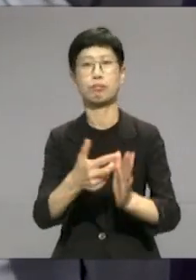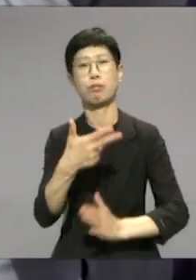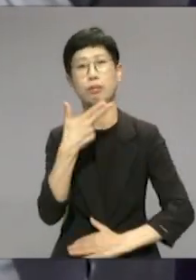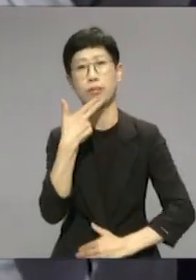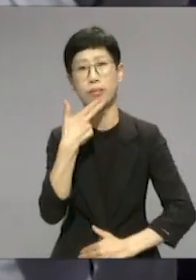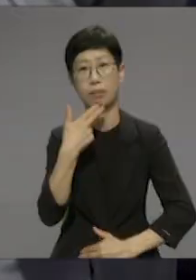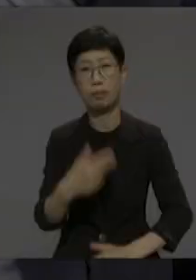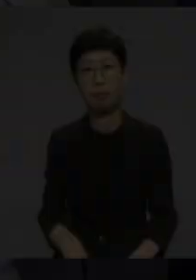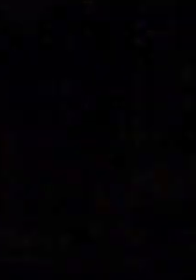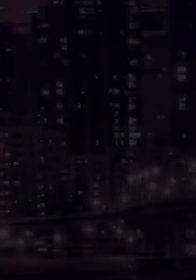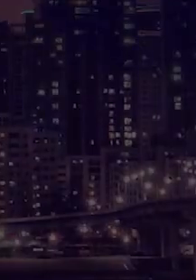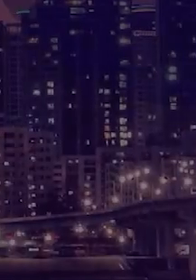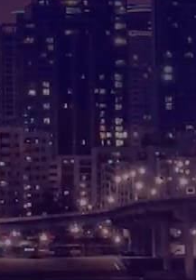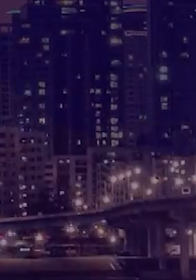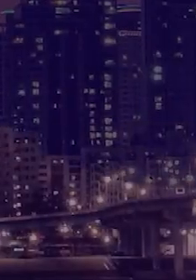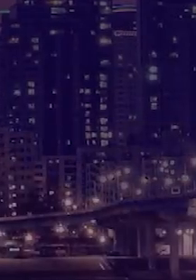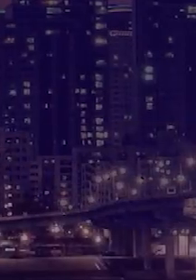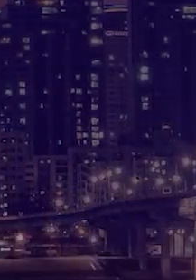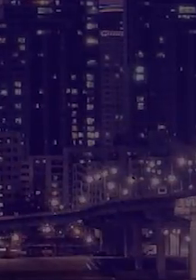않고 있습니다